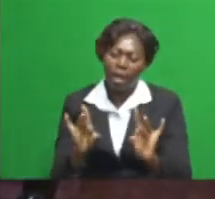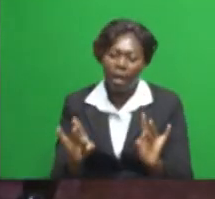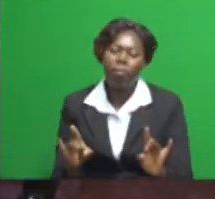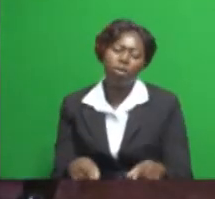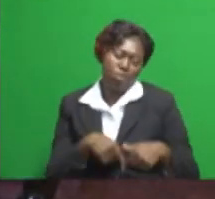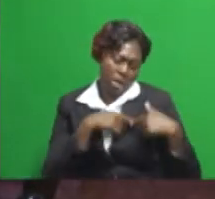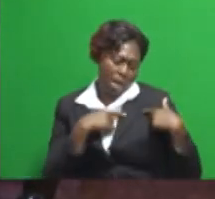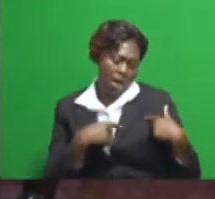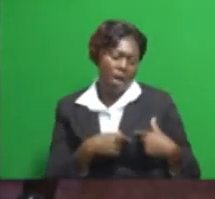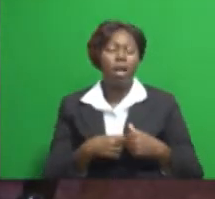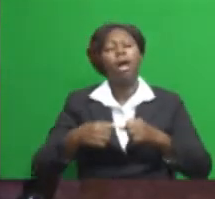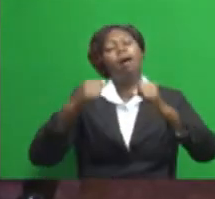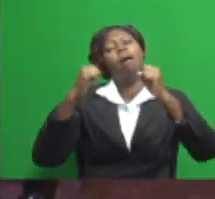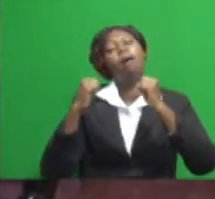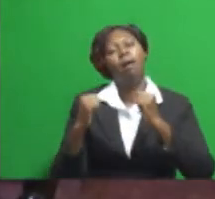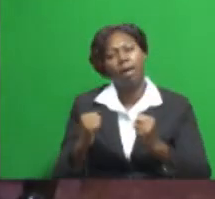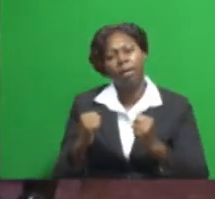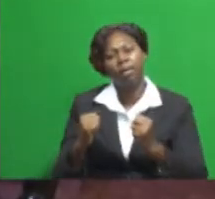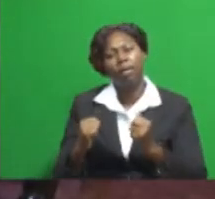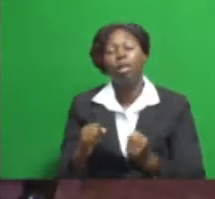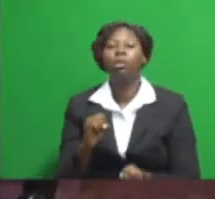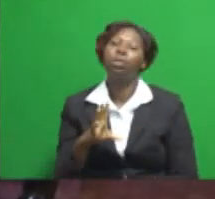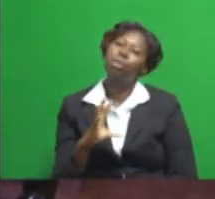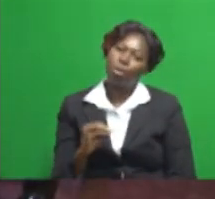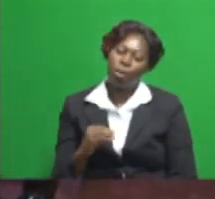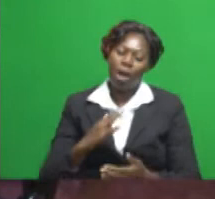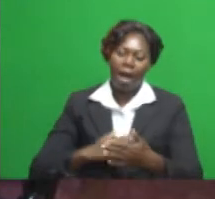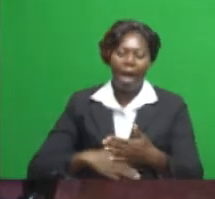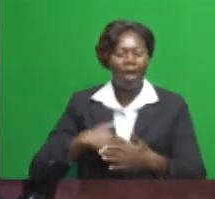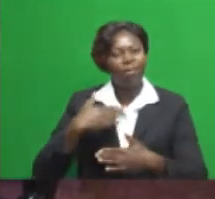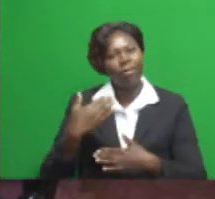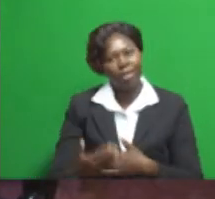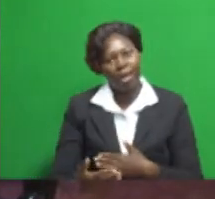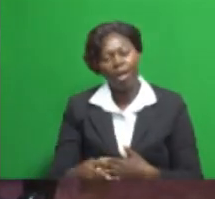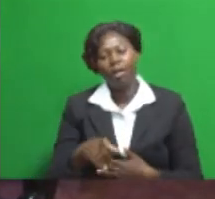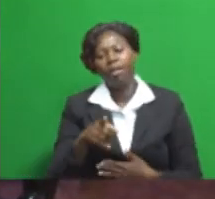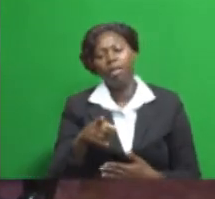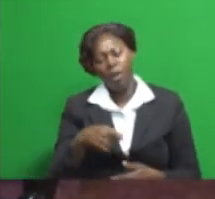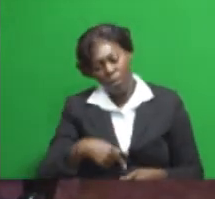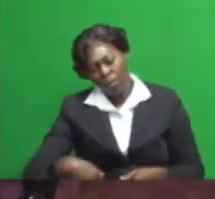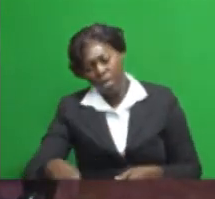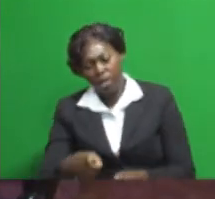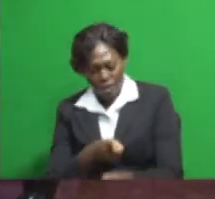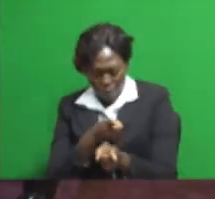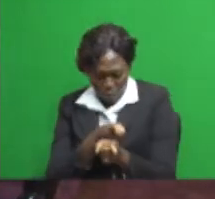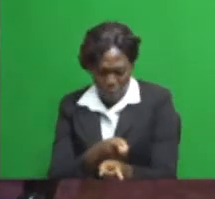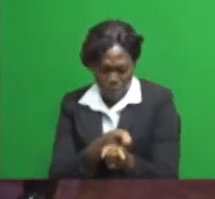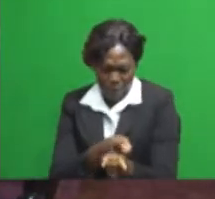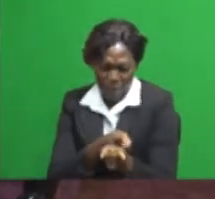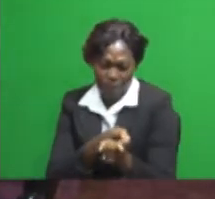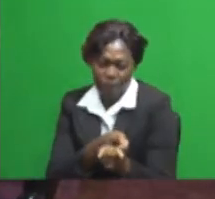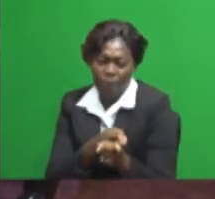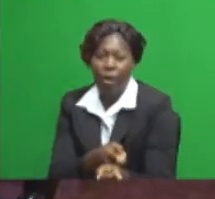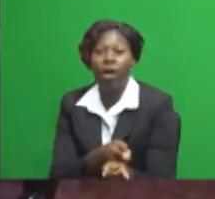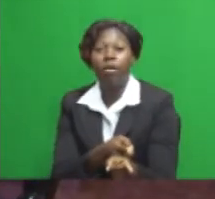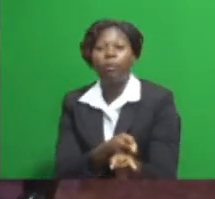Unozorega kutirimuka pamwe pacho chaipo chaipo. Saka zvakadaro zvekuti Farao akatozopedzisira ateera vaIsraeri. Akaita